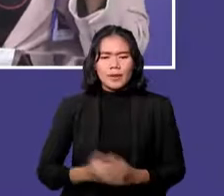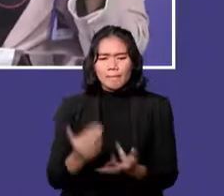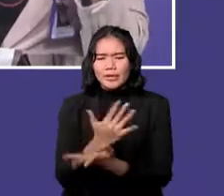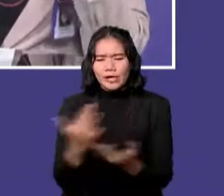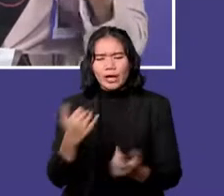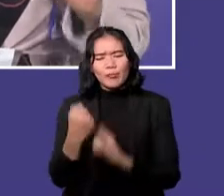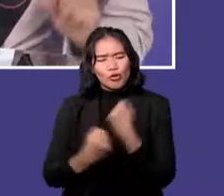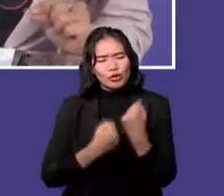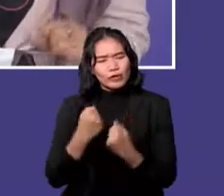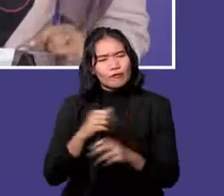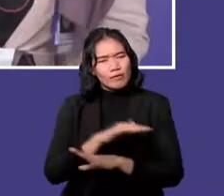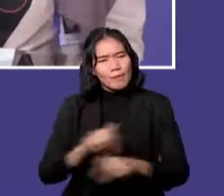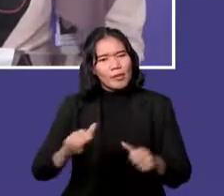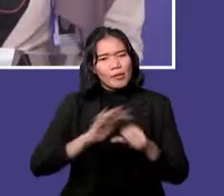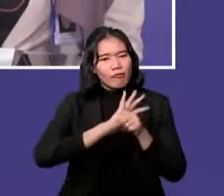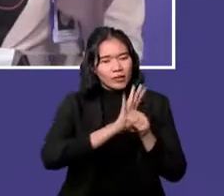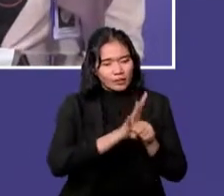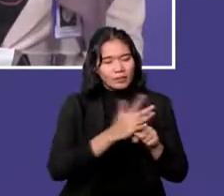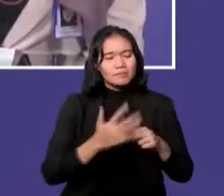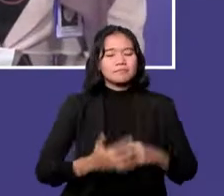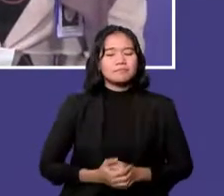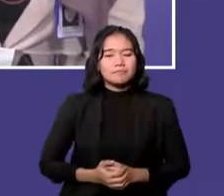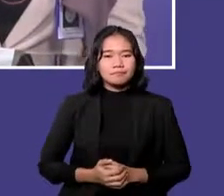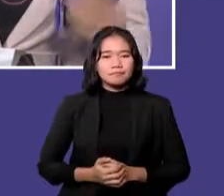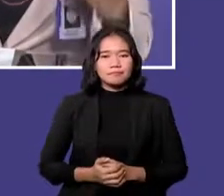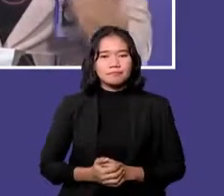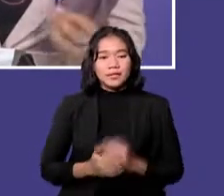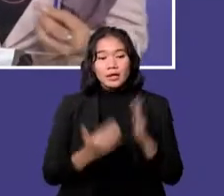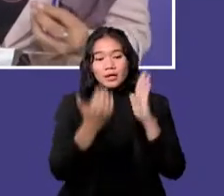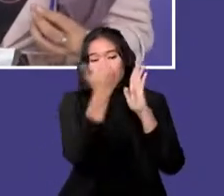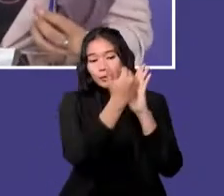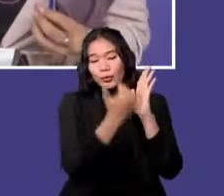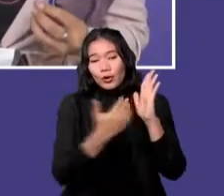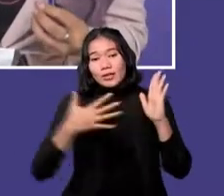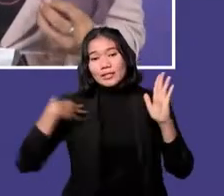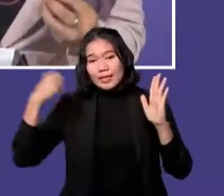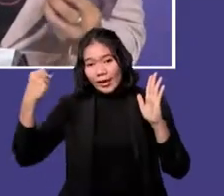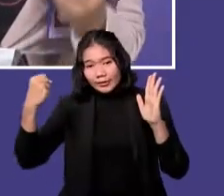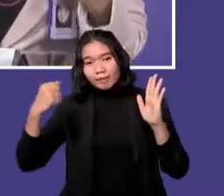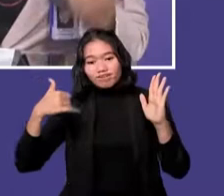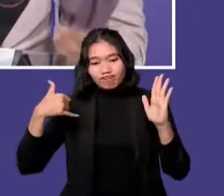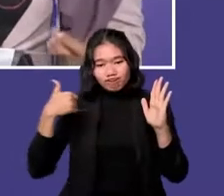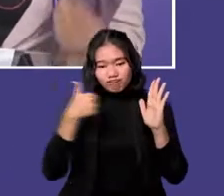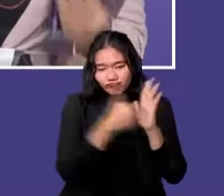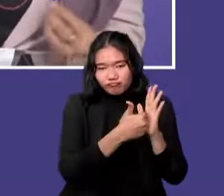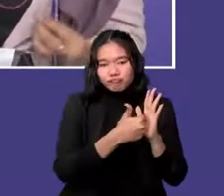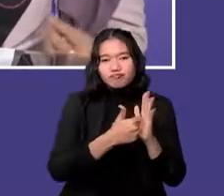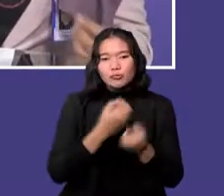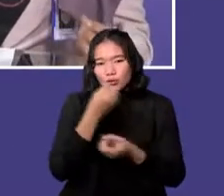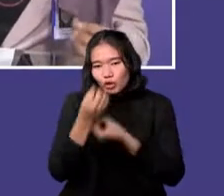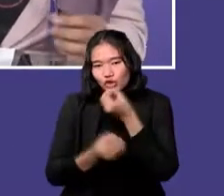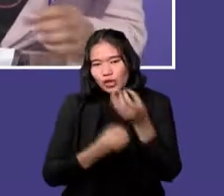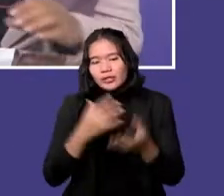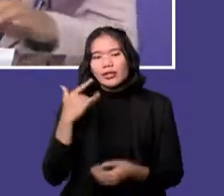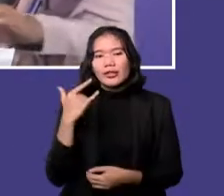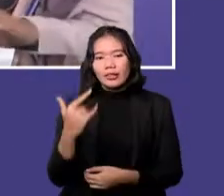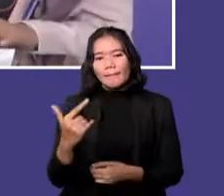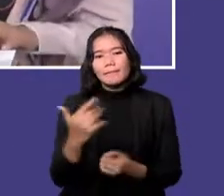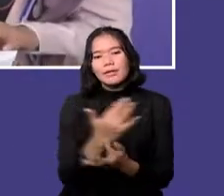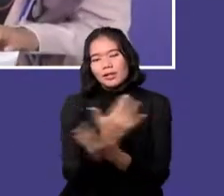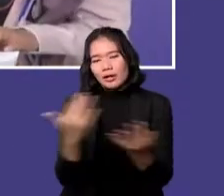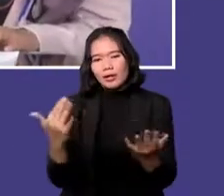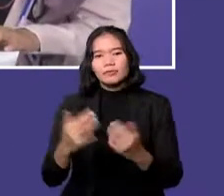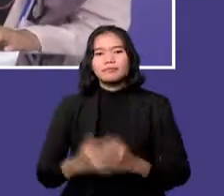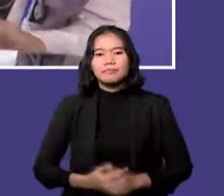produktif dan aman COVID-19, begitu ya Pak. Protokol kesehatan terus disosialisasikan agar dijalankan oleh